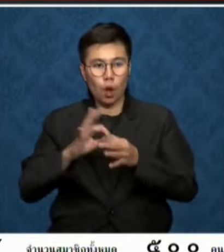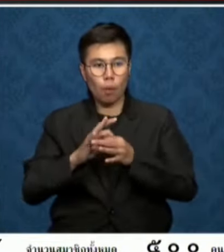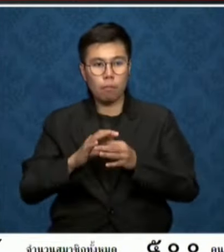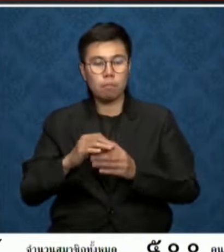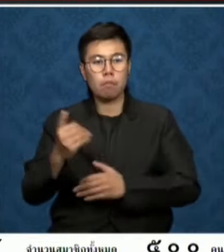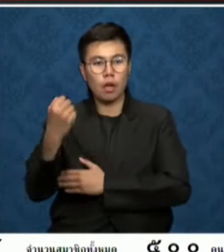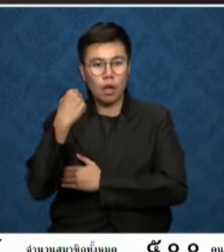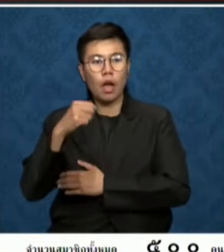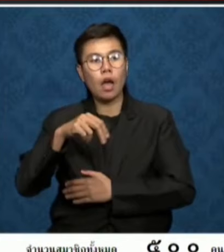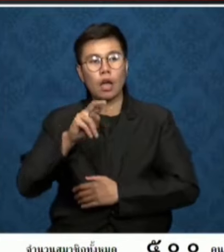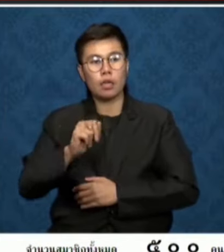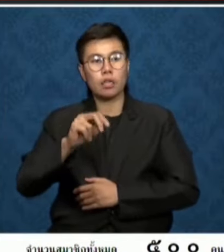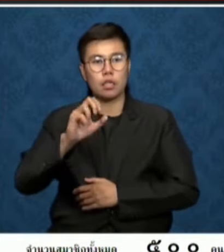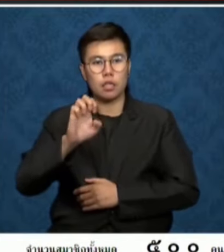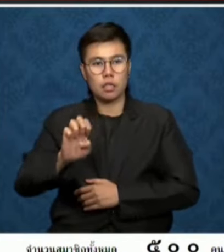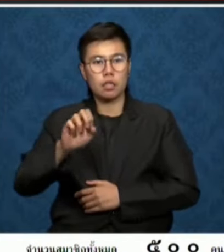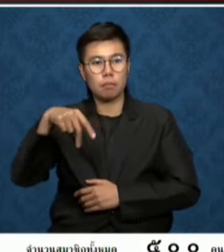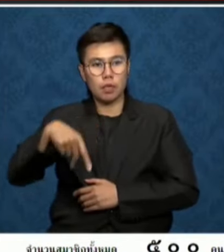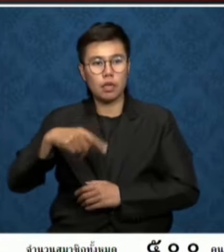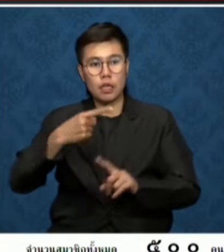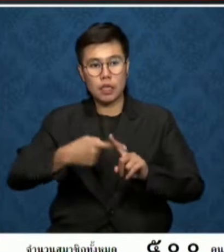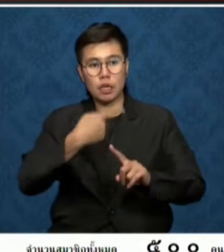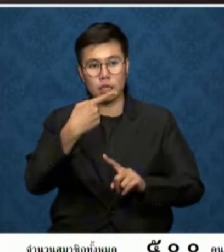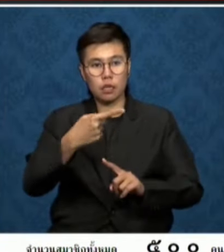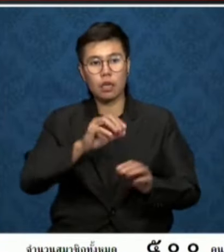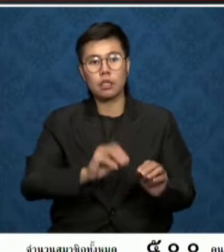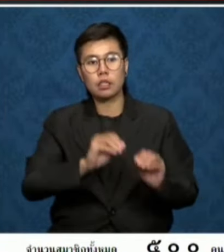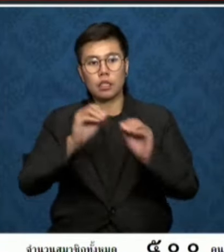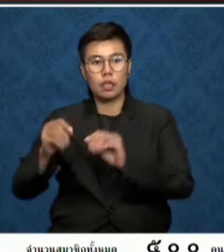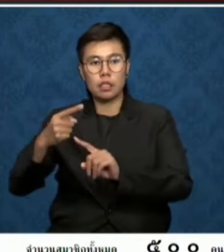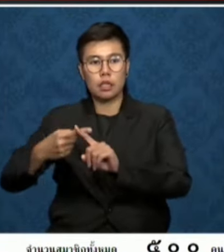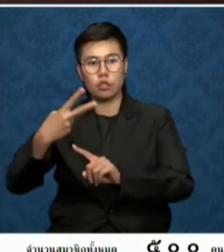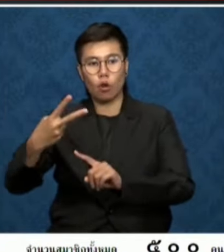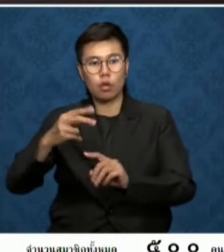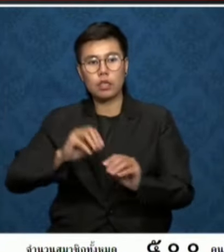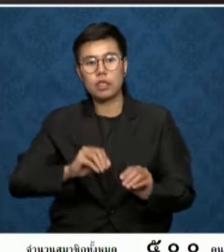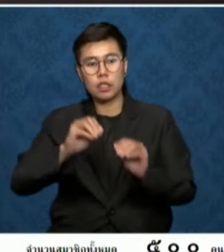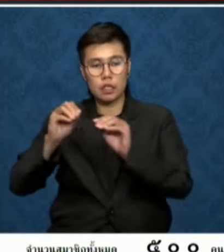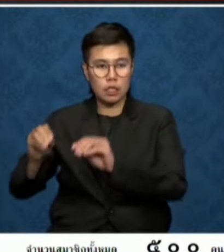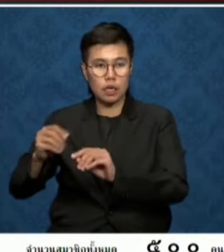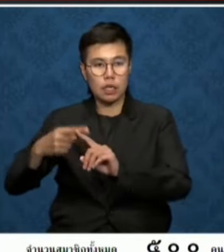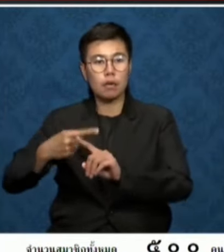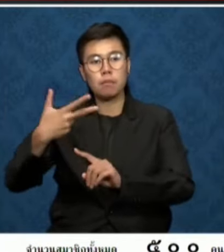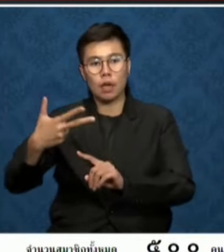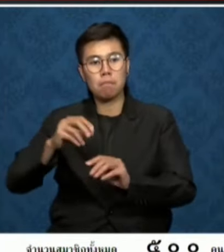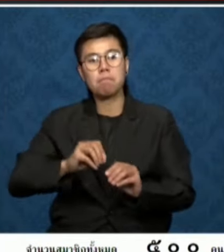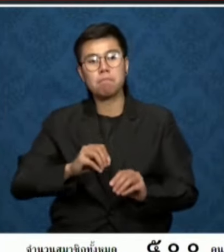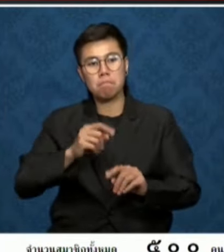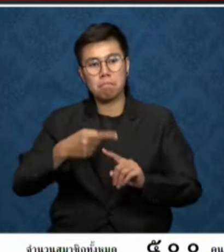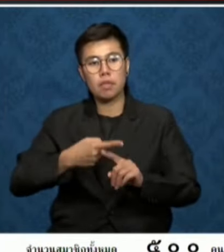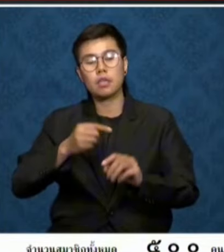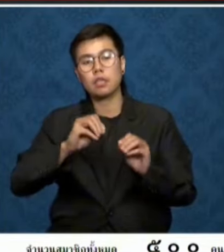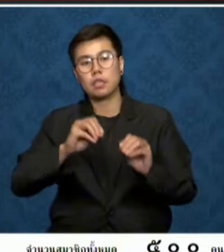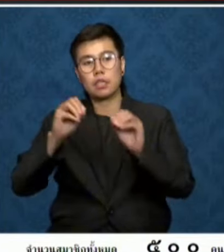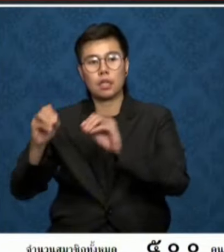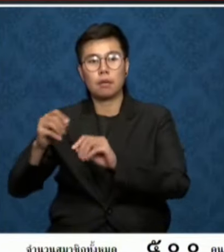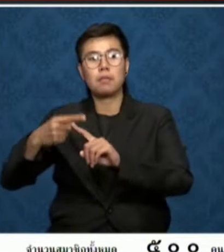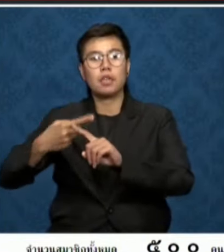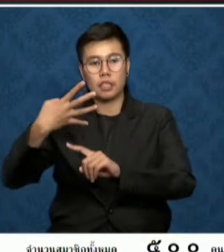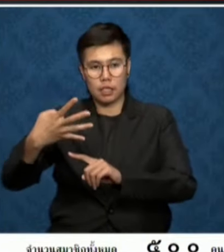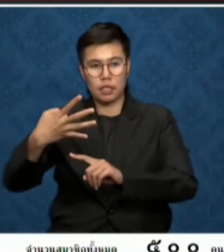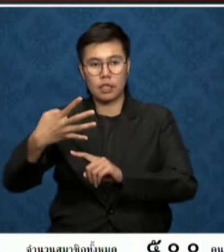ติ NEP ใหม่นี้ตั้งแต่เดือนมกราเลื่อนเป็นเดือนกุมภาเลื่อนเป็นเดือนมีนาเลื่อนเป็นเดือนเมษาย